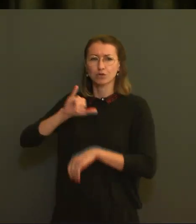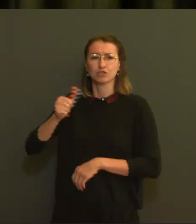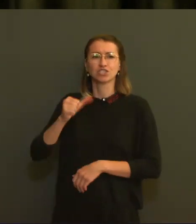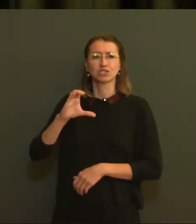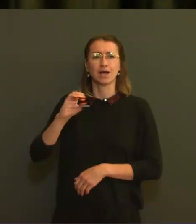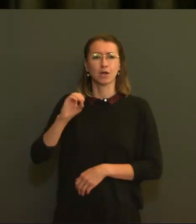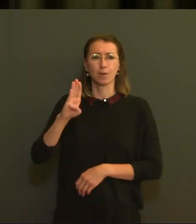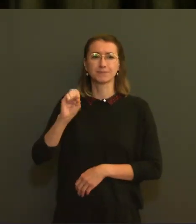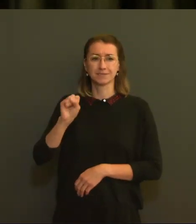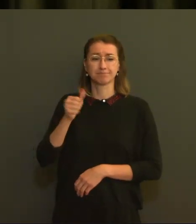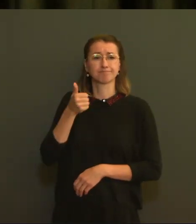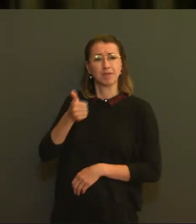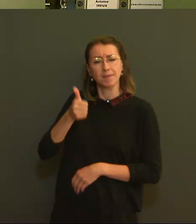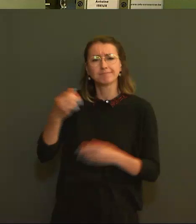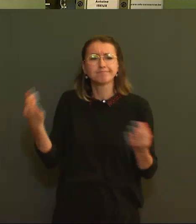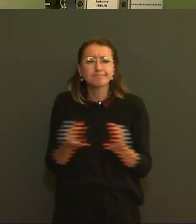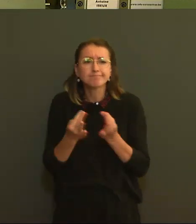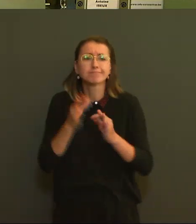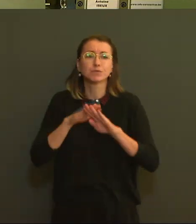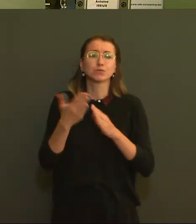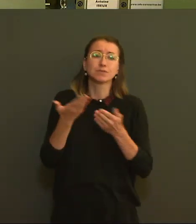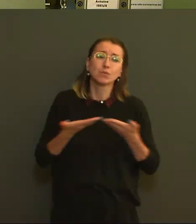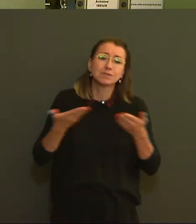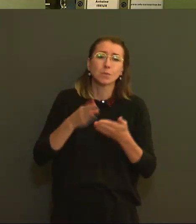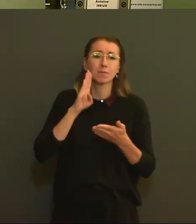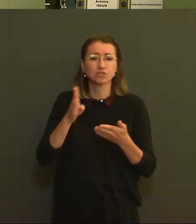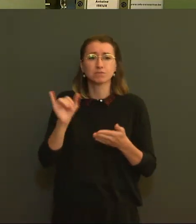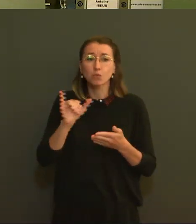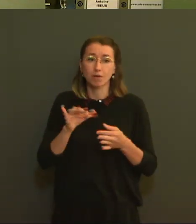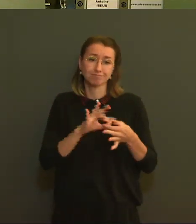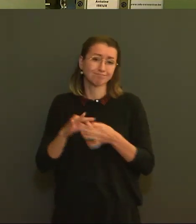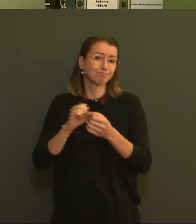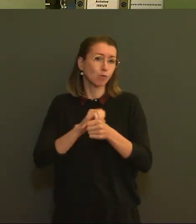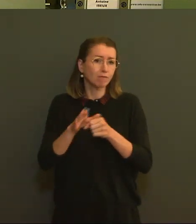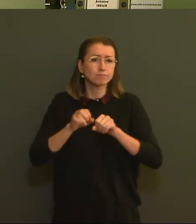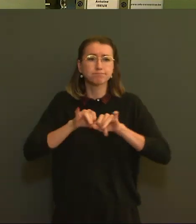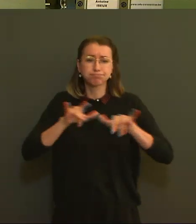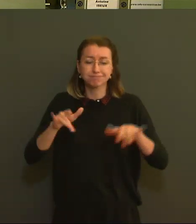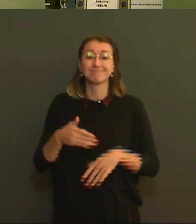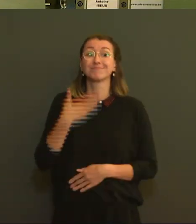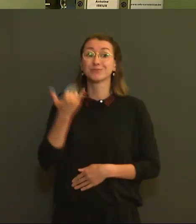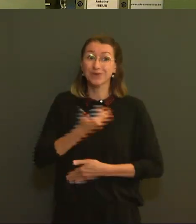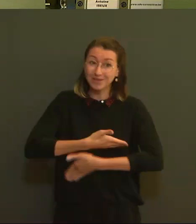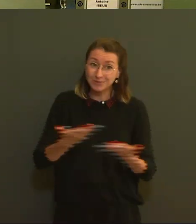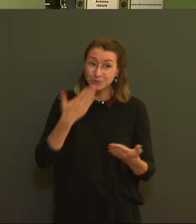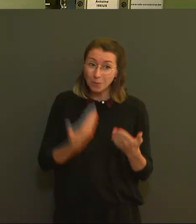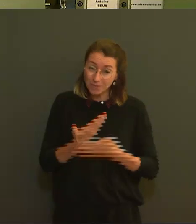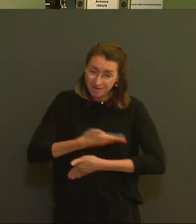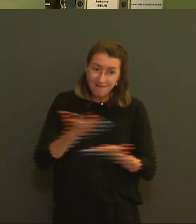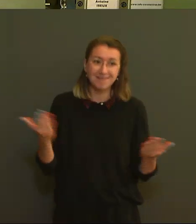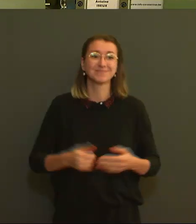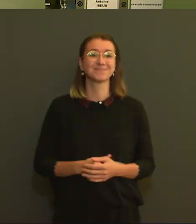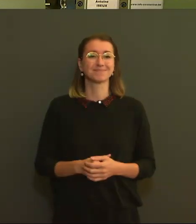épidémique dans notre pays. Bonjour à tous, goedemorgen allemaal. Alors comme d'habitude, les chiffres de les tendances